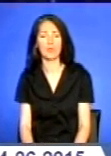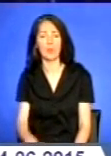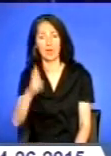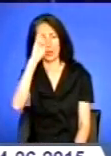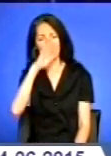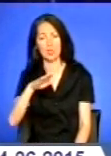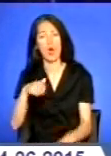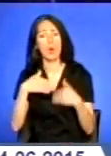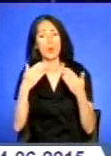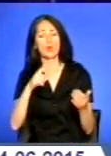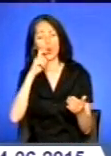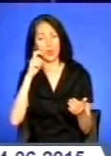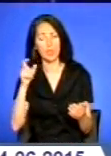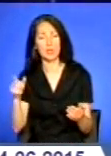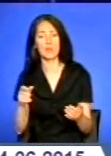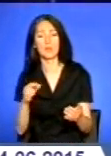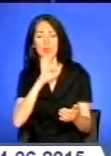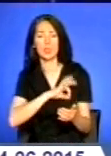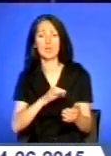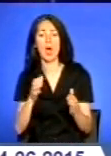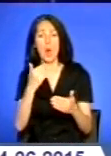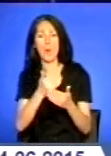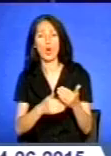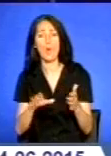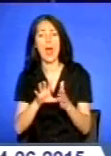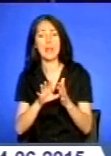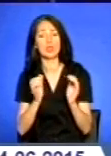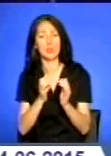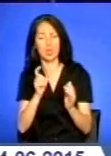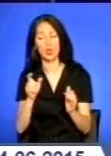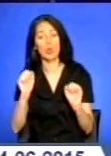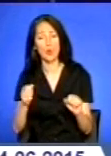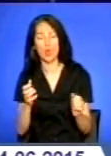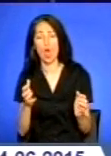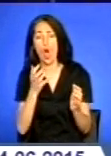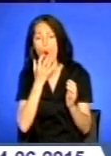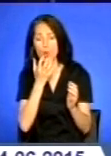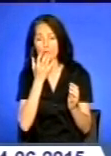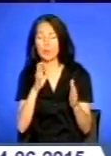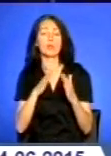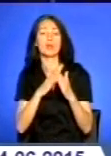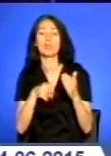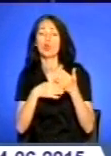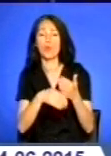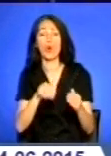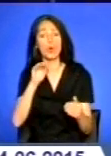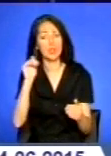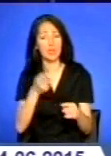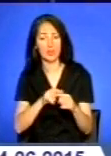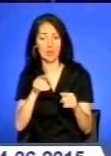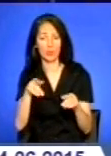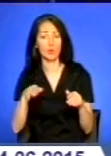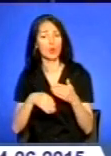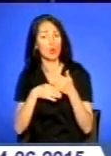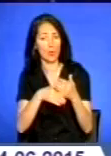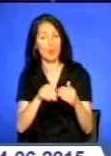Держава пропонує українцям скористатися програмою енергозбереження. Люди зможуть утеплити оселі за допомогою кредитів, які їм допоможуть